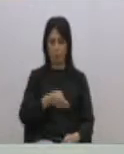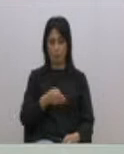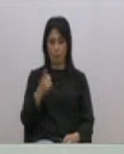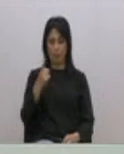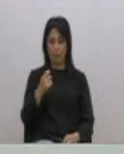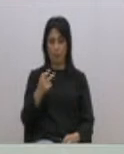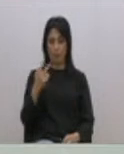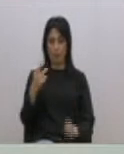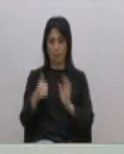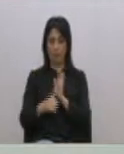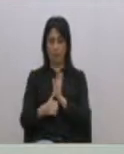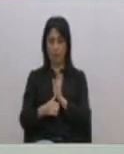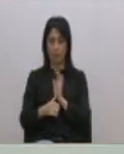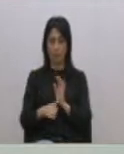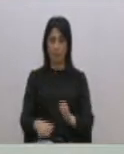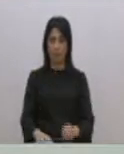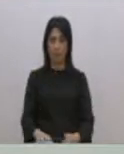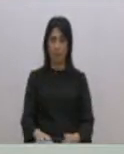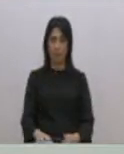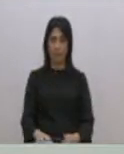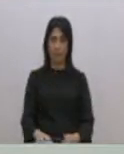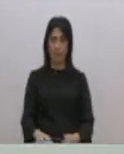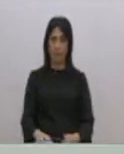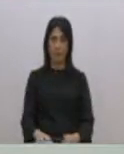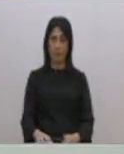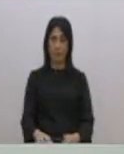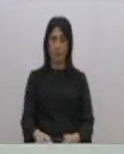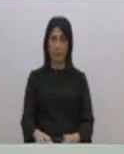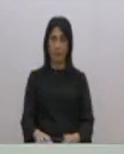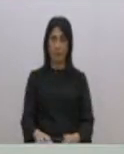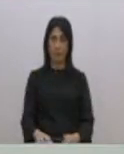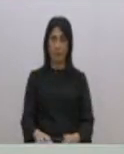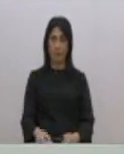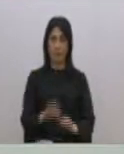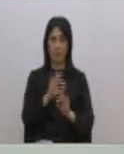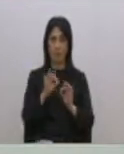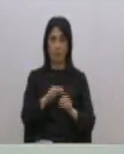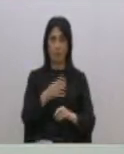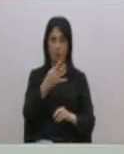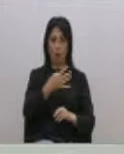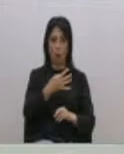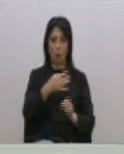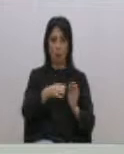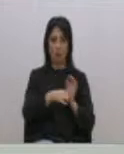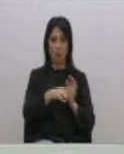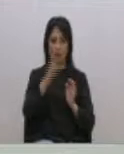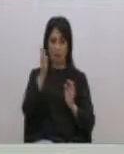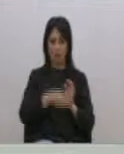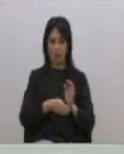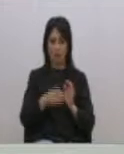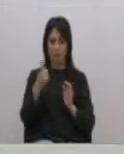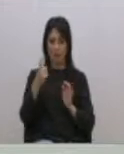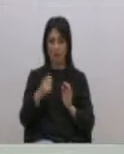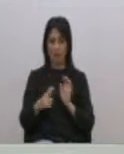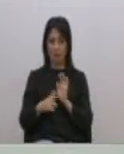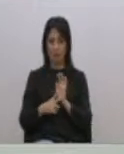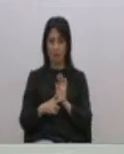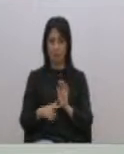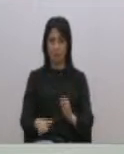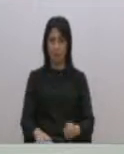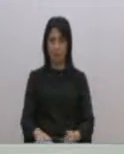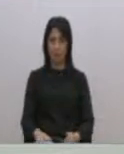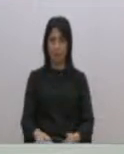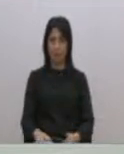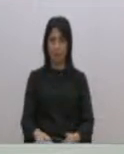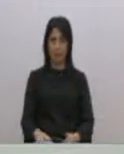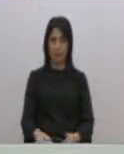reglamentis 106 mukhli. Ar aris sulebebi. Kitkhvebi ar aris proiektis 56 punkti reglamentis 107 mukhli.